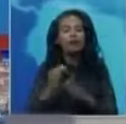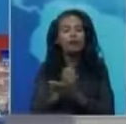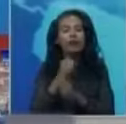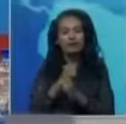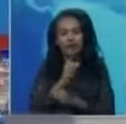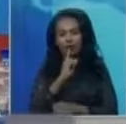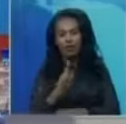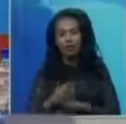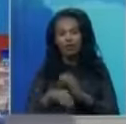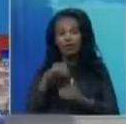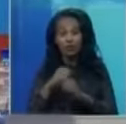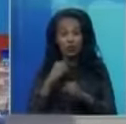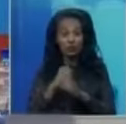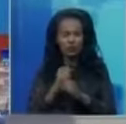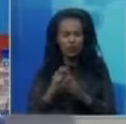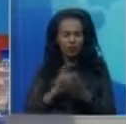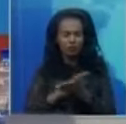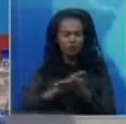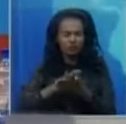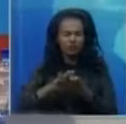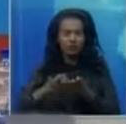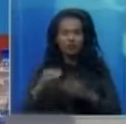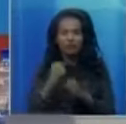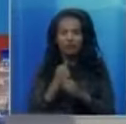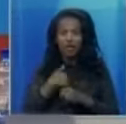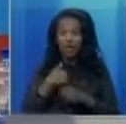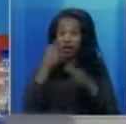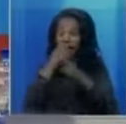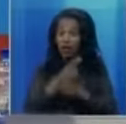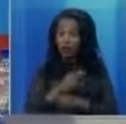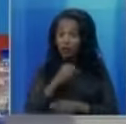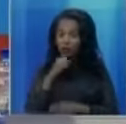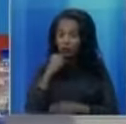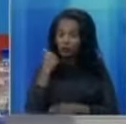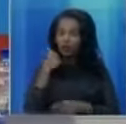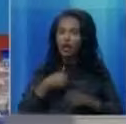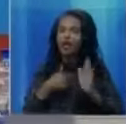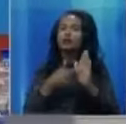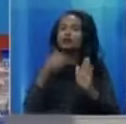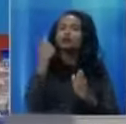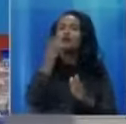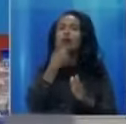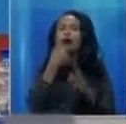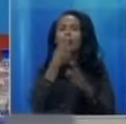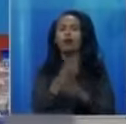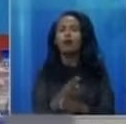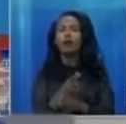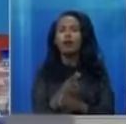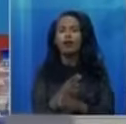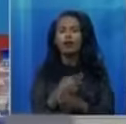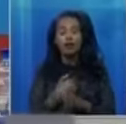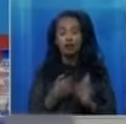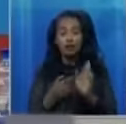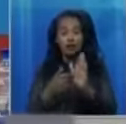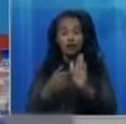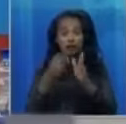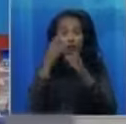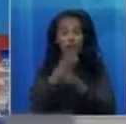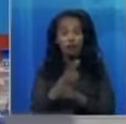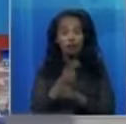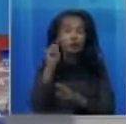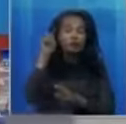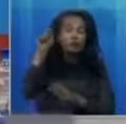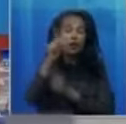ነው። እኔ ካላከበርኩትና ካላሳየሁት ማን ያከብረዋል? እኔ ሳሳየውና ሳከብረው እና እዚያ